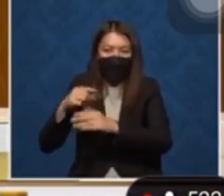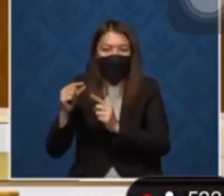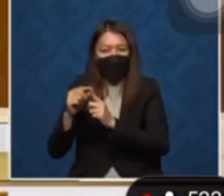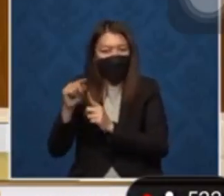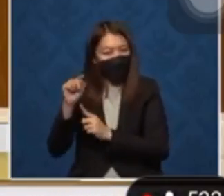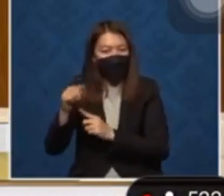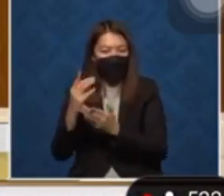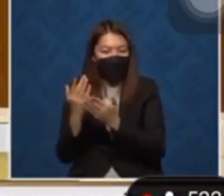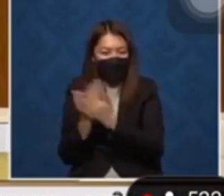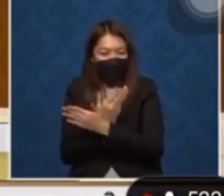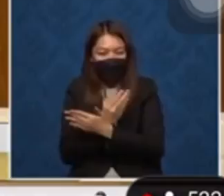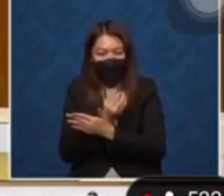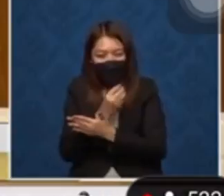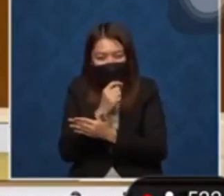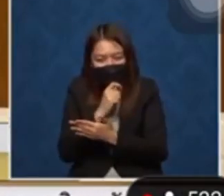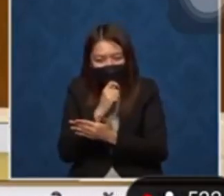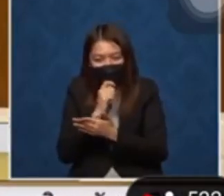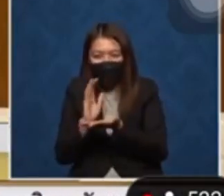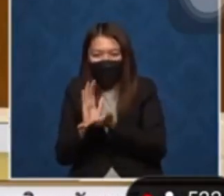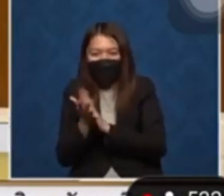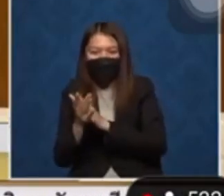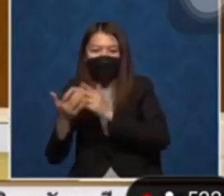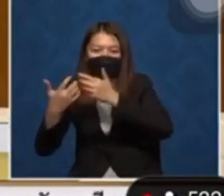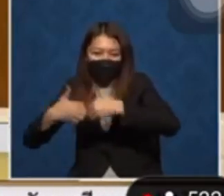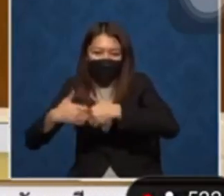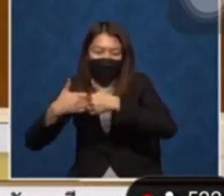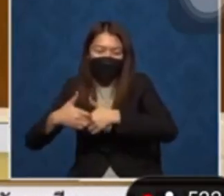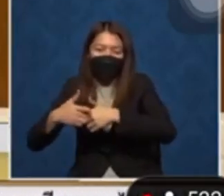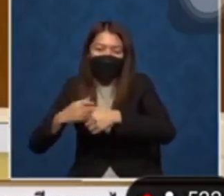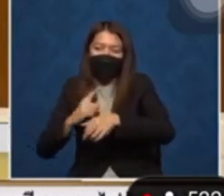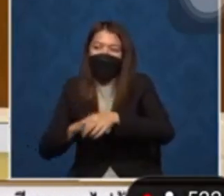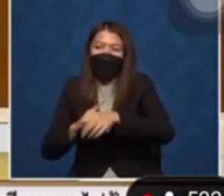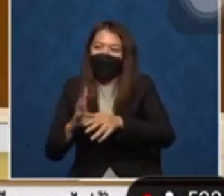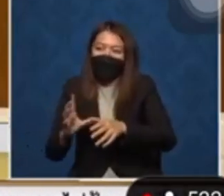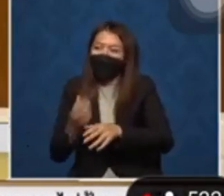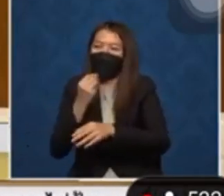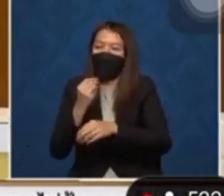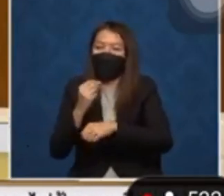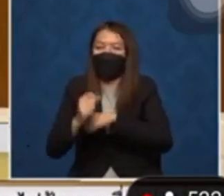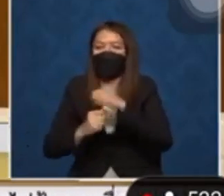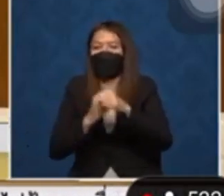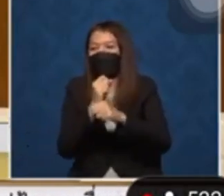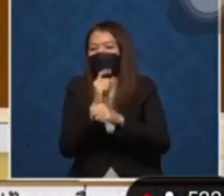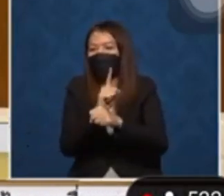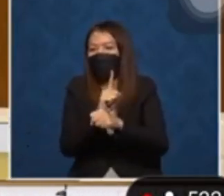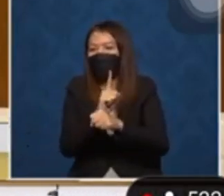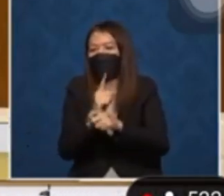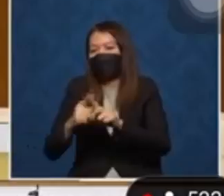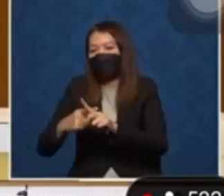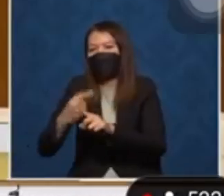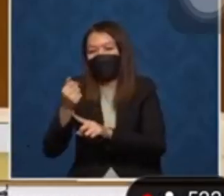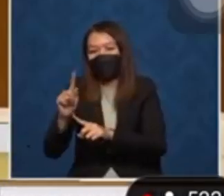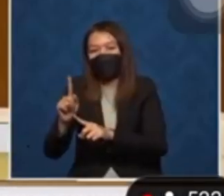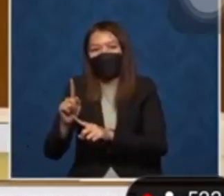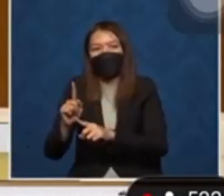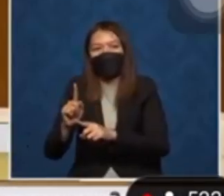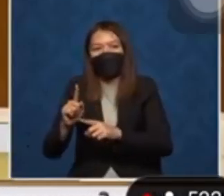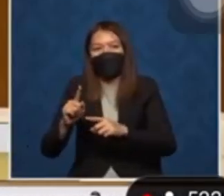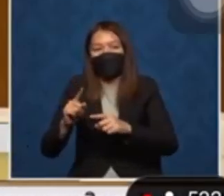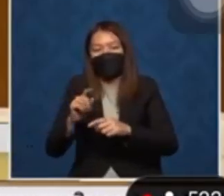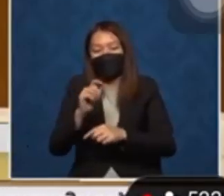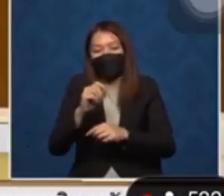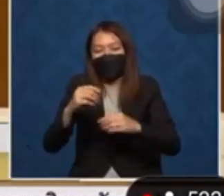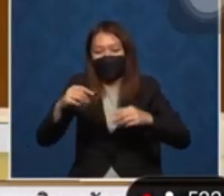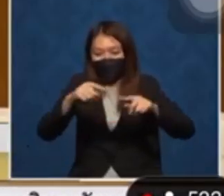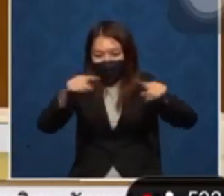ยนพื้นที่อาหารเป็นฐานอุตสาหกรรมใช้ระยะเวลารวบรัดเพียง1ปี11เดือนผังเมือง EEC ออกมาและ